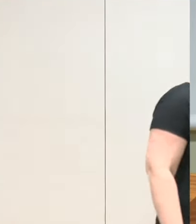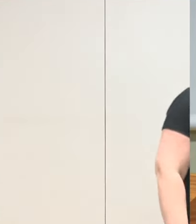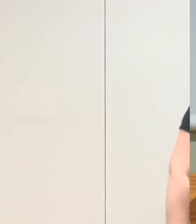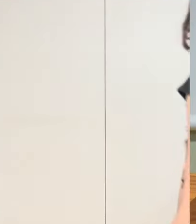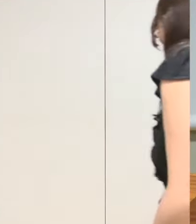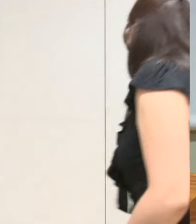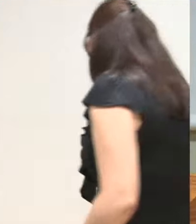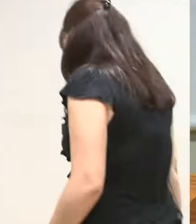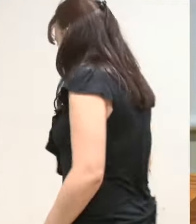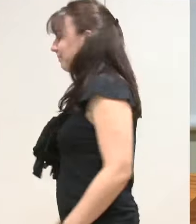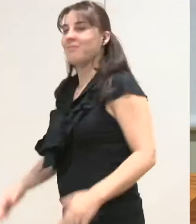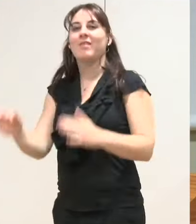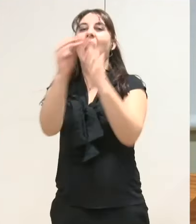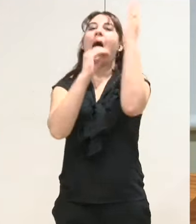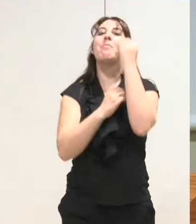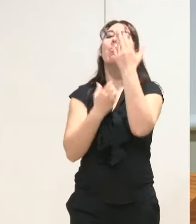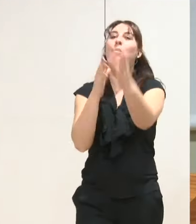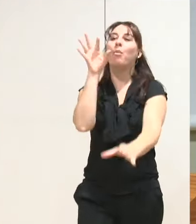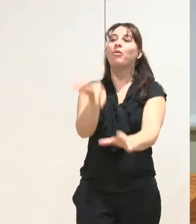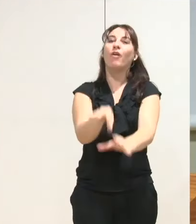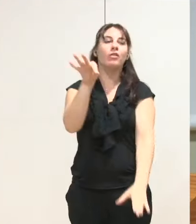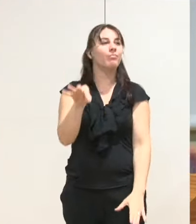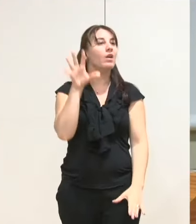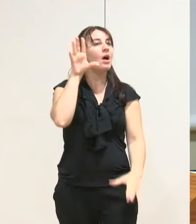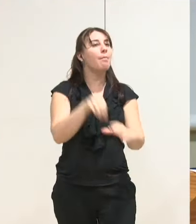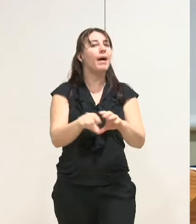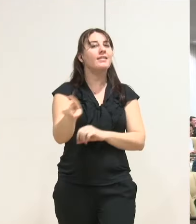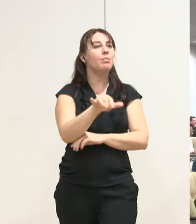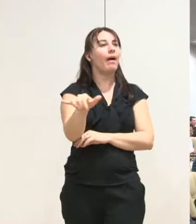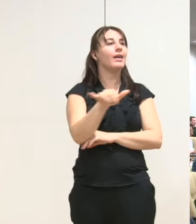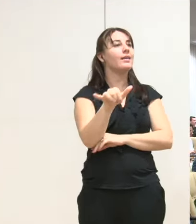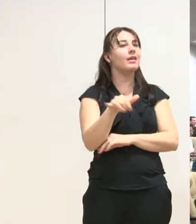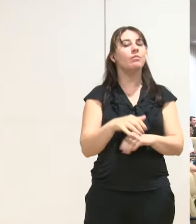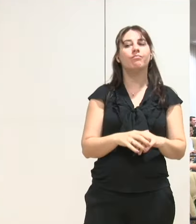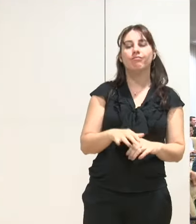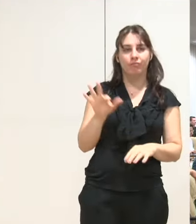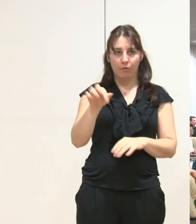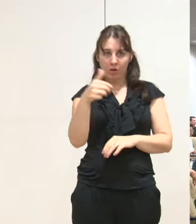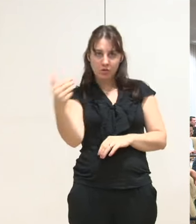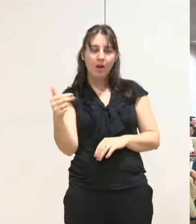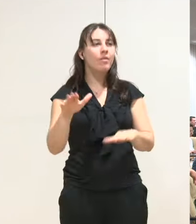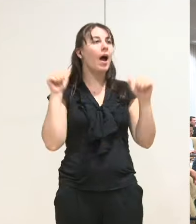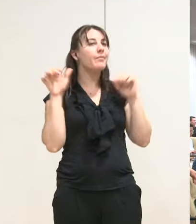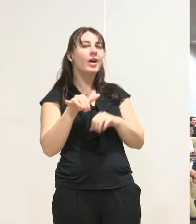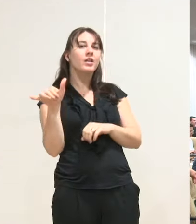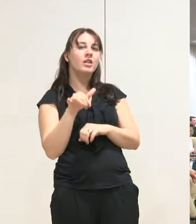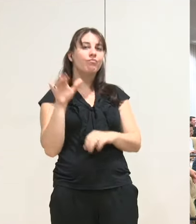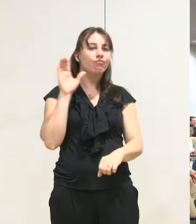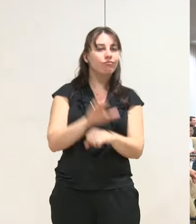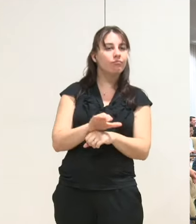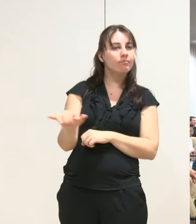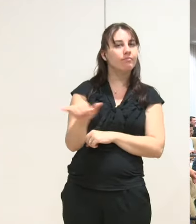au voie ça va mieux en 10ant mais bon qui ne prend pas part au vote le Front National qui s'abstient qui est